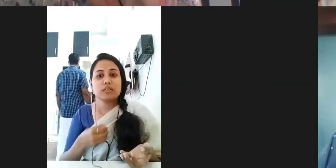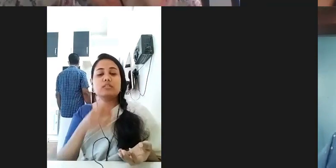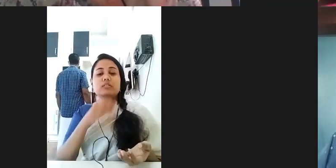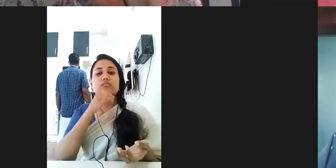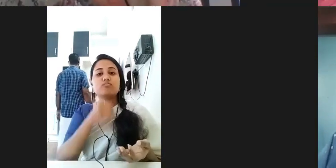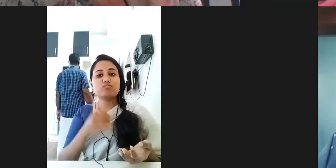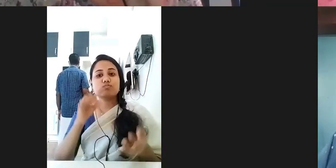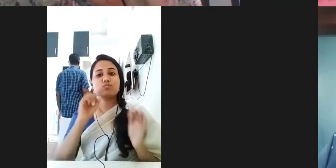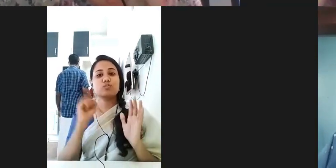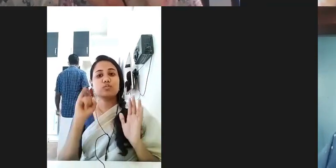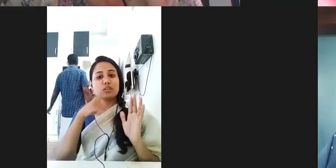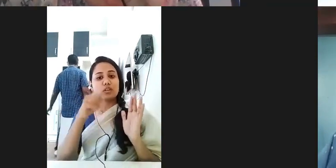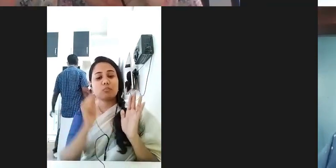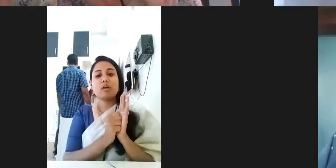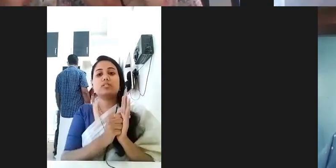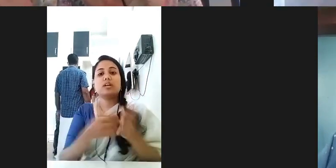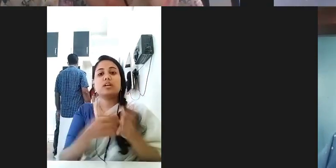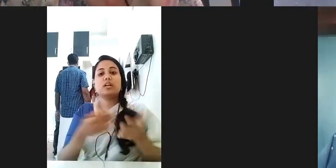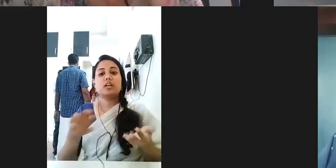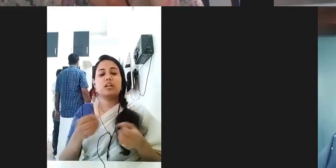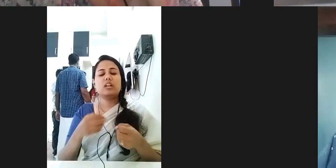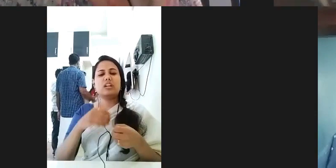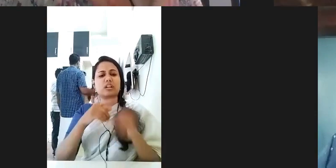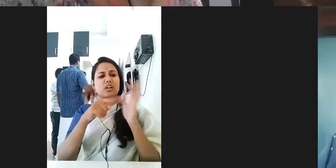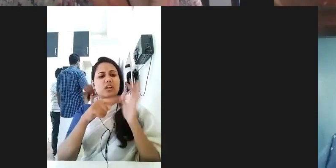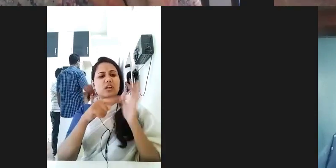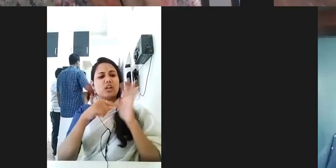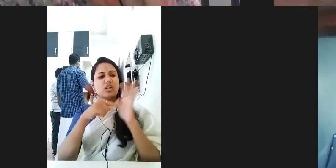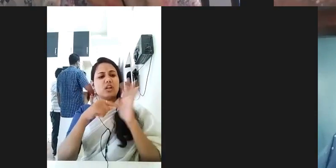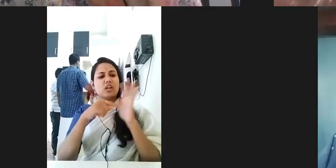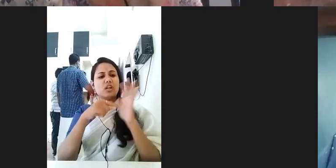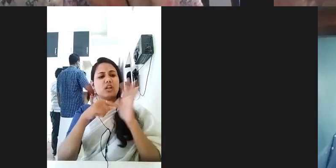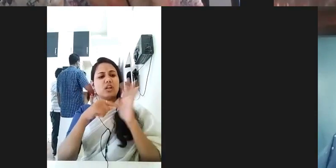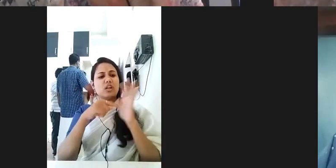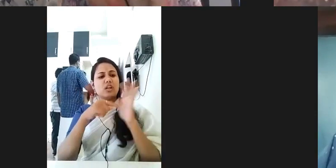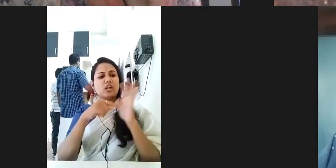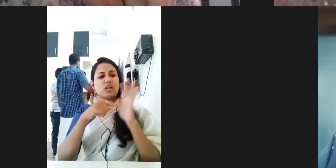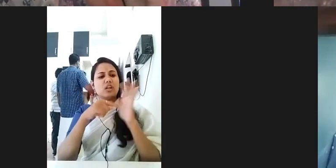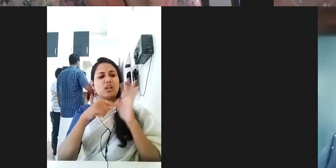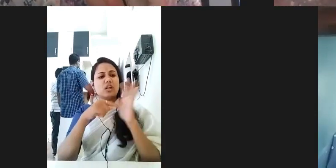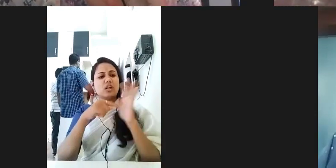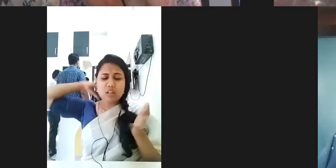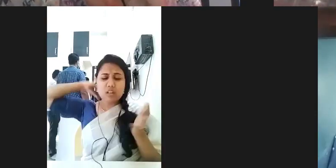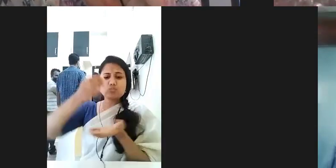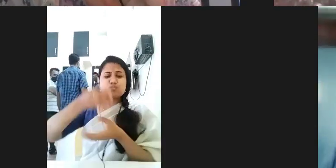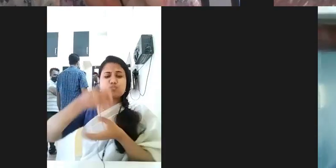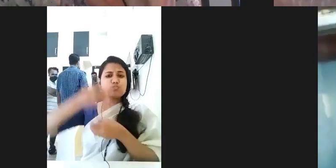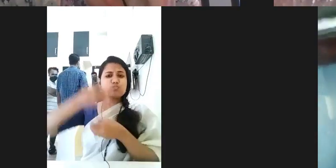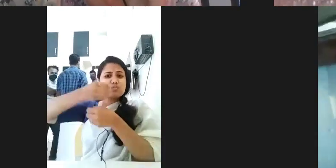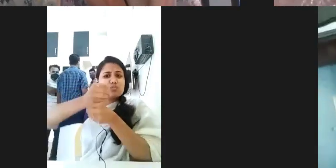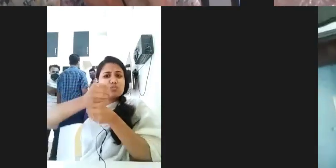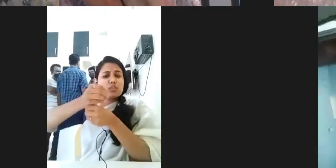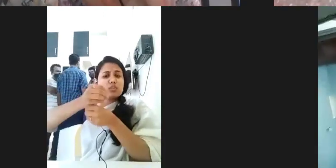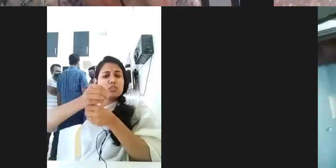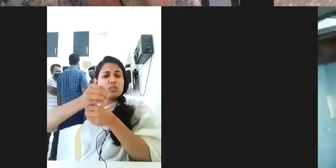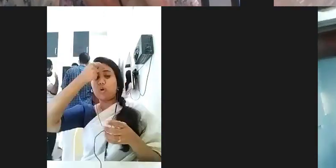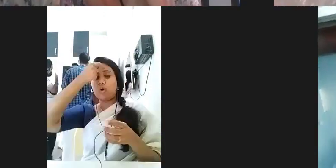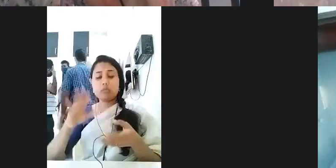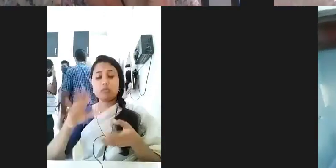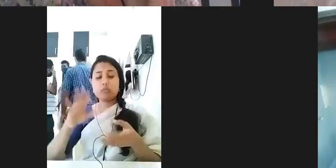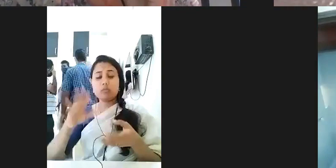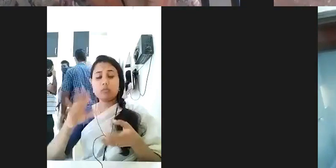ആവുന്നതായിരിക്കും. സിംറ്റംസ് എന്ന് പറയുമ്പോൾ ഇവർക്ക് കഴുത്തുറയ്ക്കാൻ പ്രയാസമുണ്ടാവും. കുട്ടി നല്ല ആക്റ്റീവ് അലേർട്ട് ആയിട്ട് ചിരിക്കുന്ന ഒരു കുട്ടി, ബട്ട്